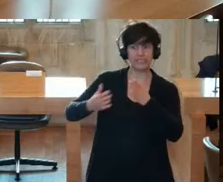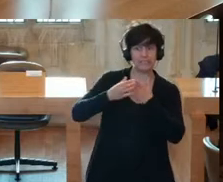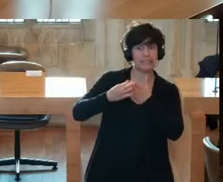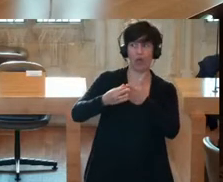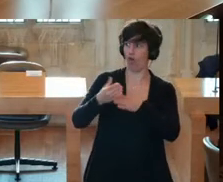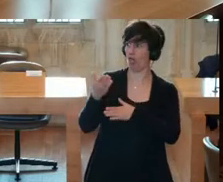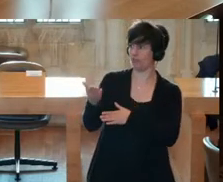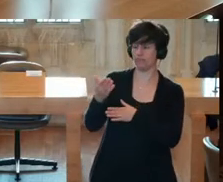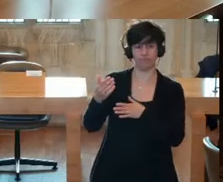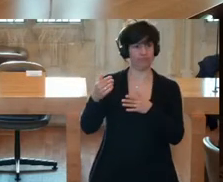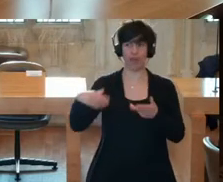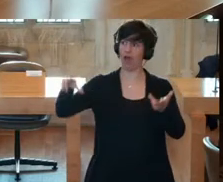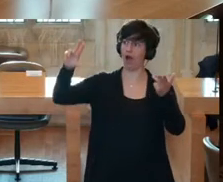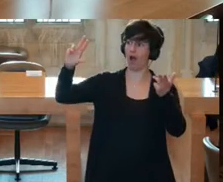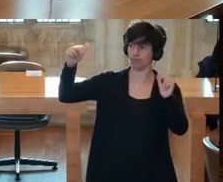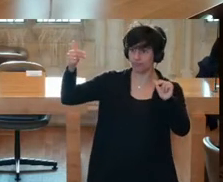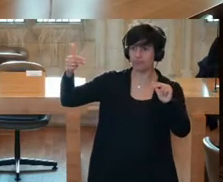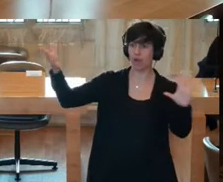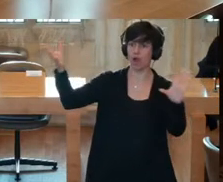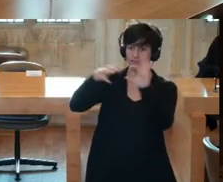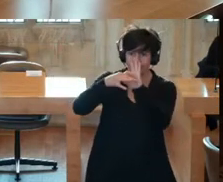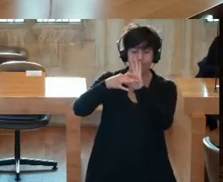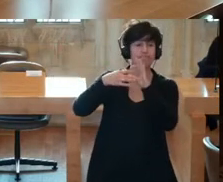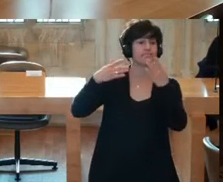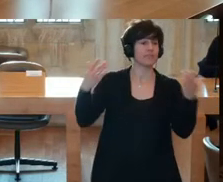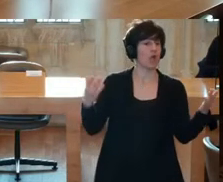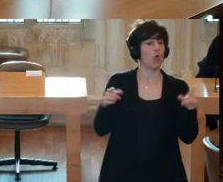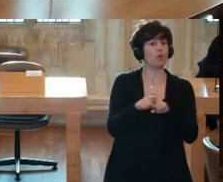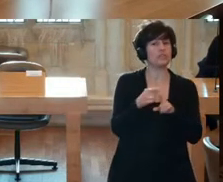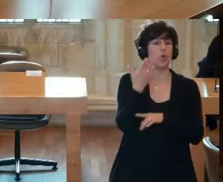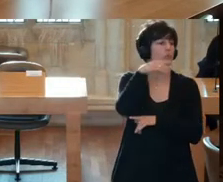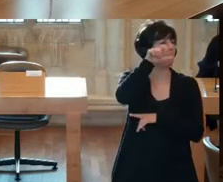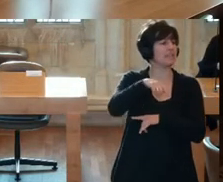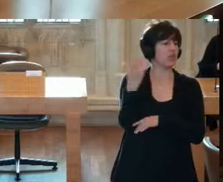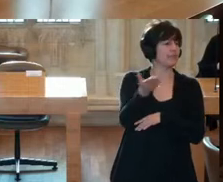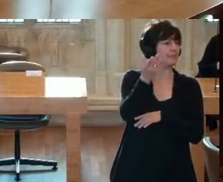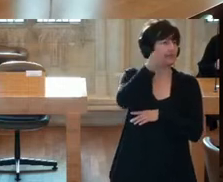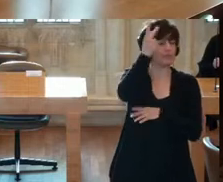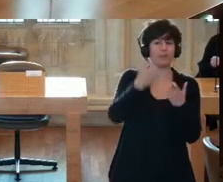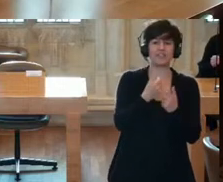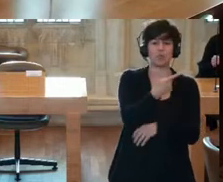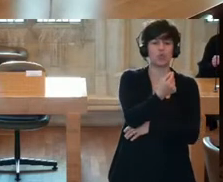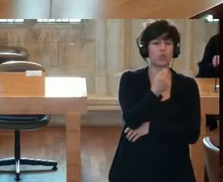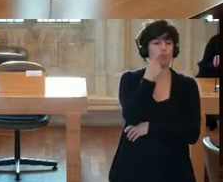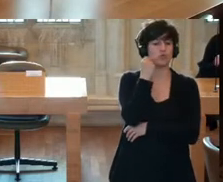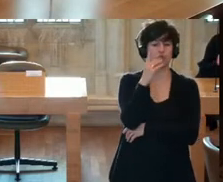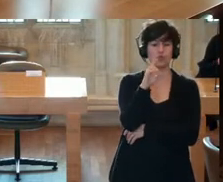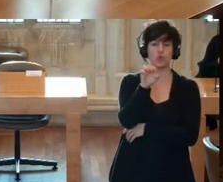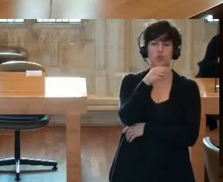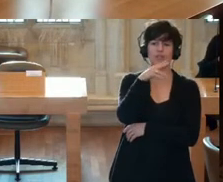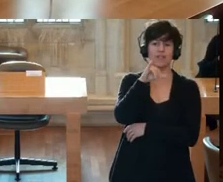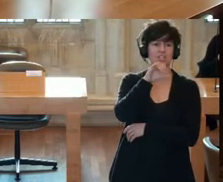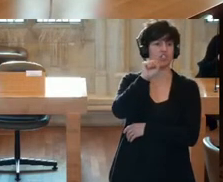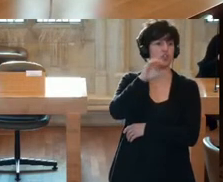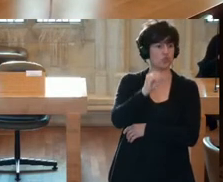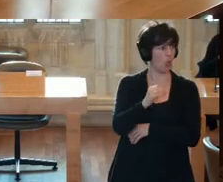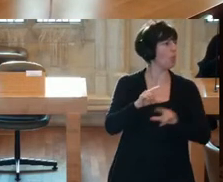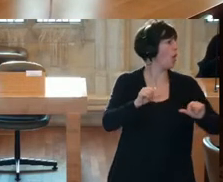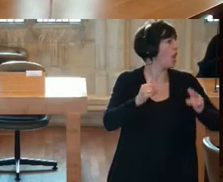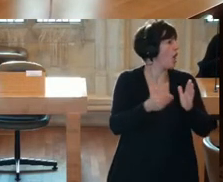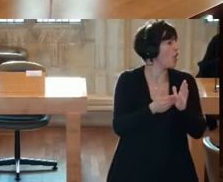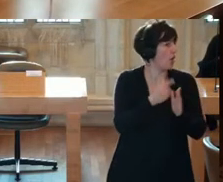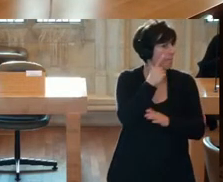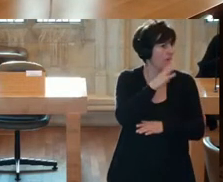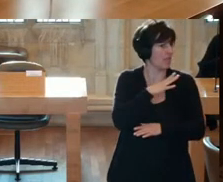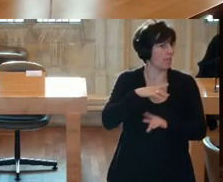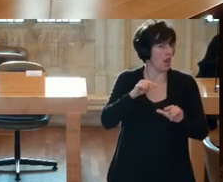côtés, par exemple, de personnalités plus connues comme le couple monsieur et madame Denisot, dont madame Denisot est toujours parmi nous, bien sûr,